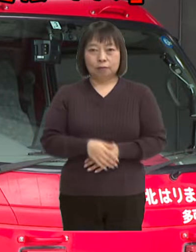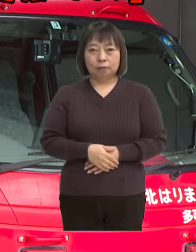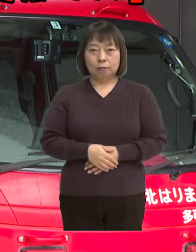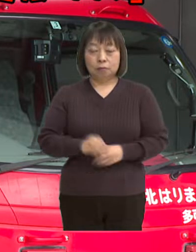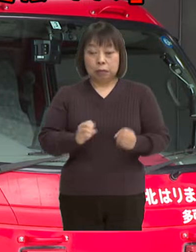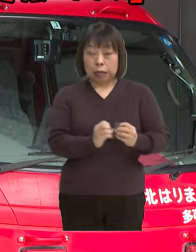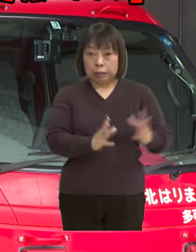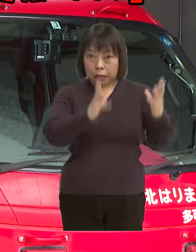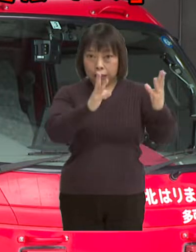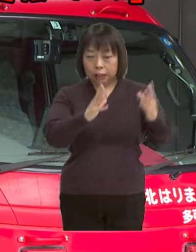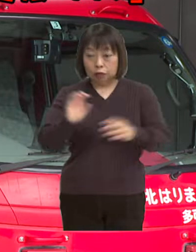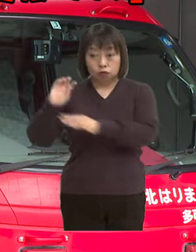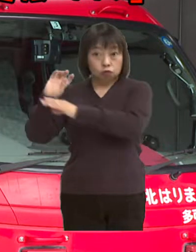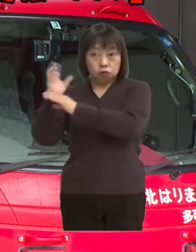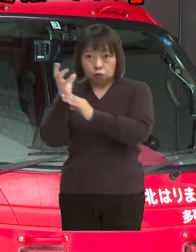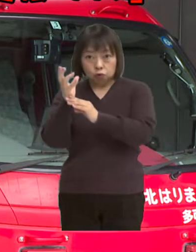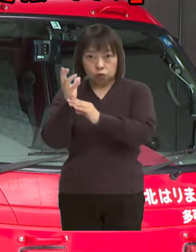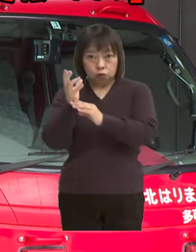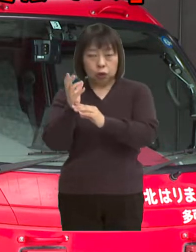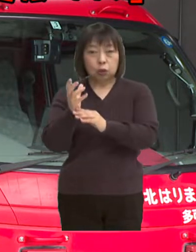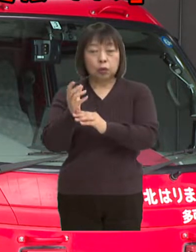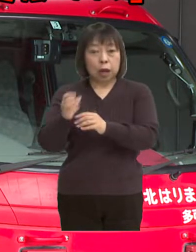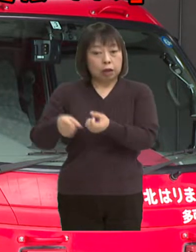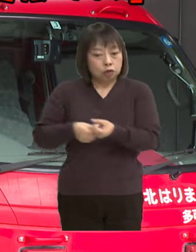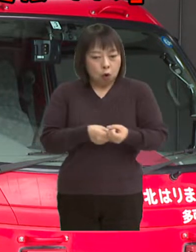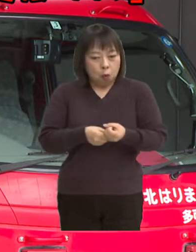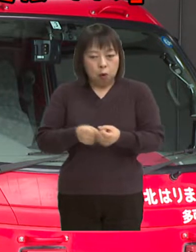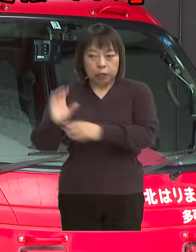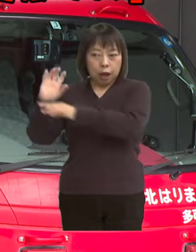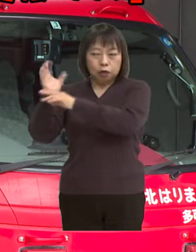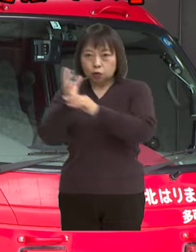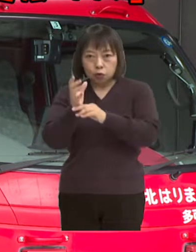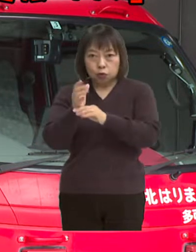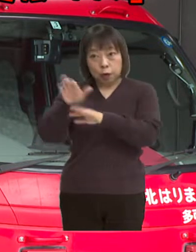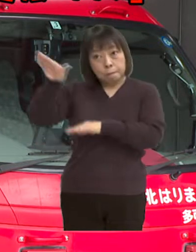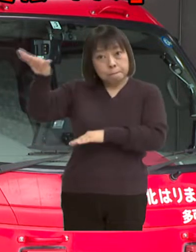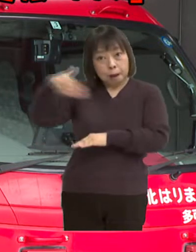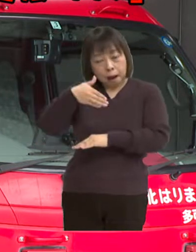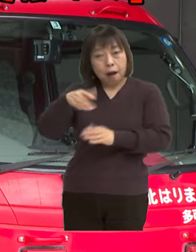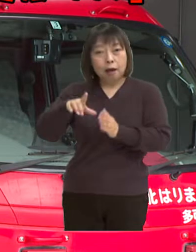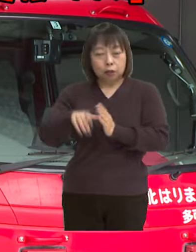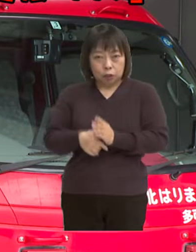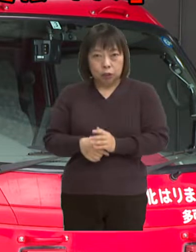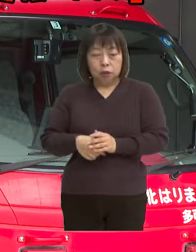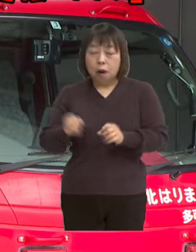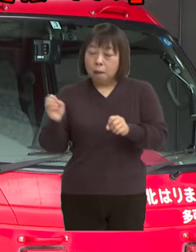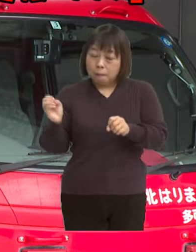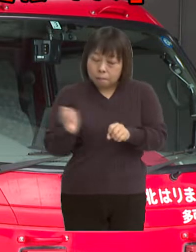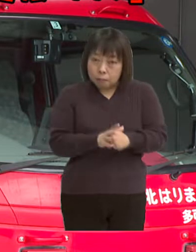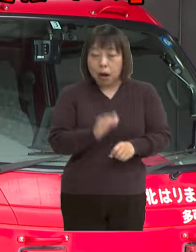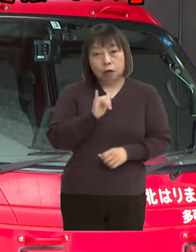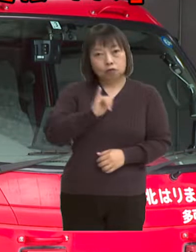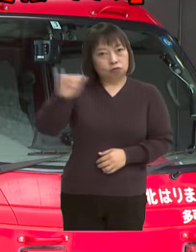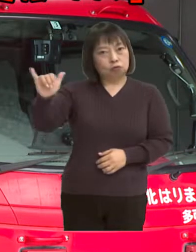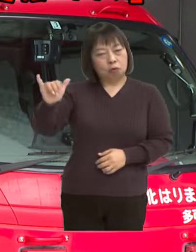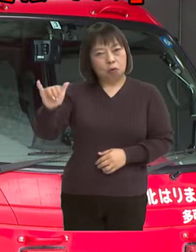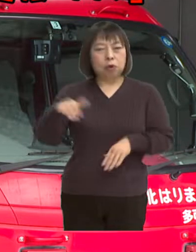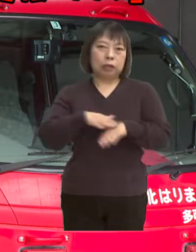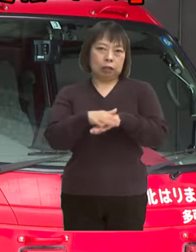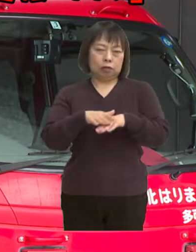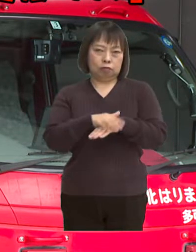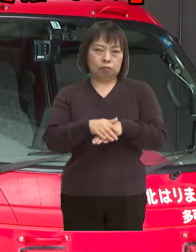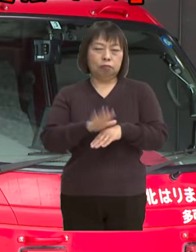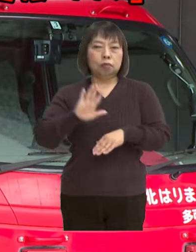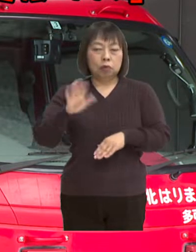火災や救急などで消防車や救急車を要請するためにはいち早い通報が大切です。し